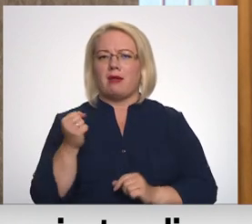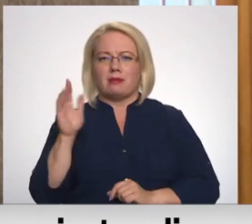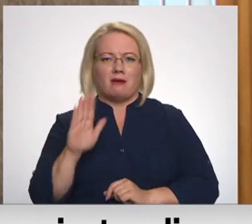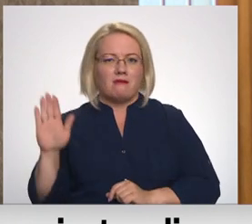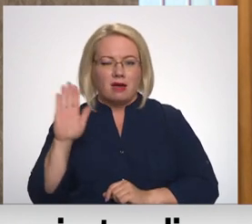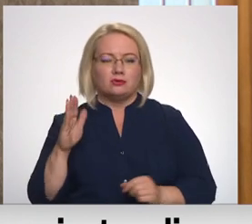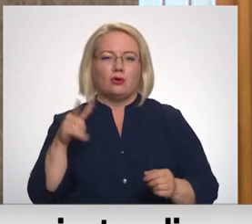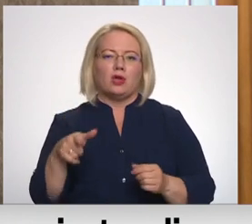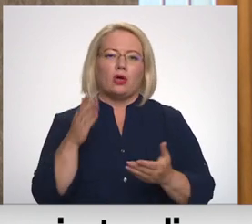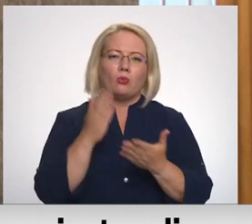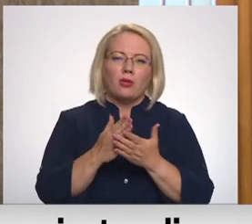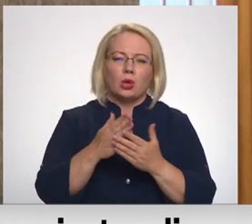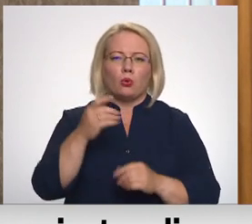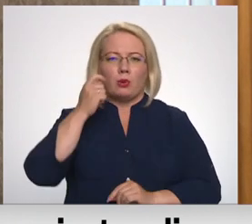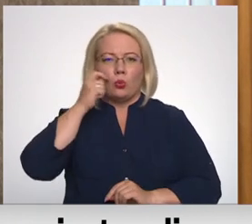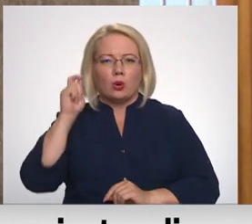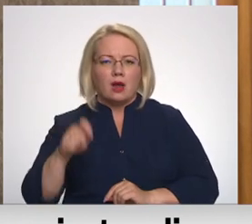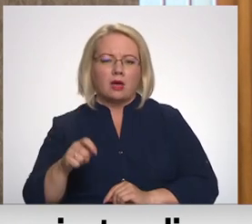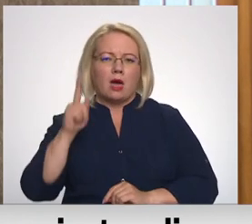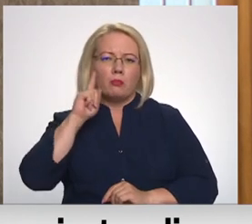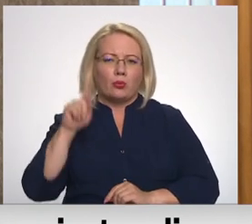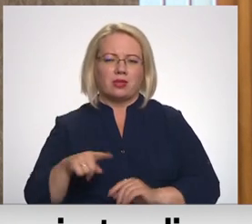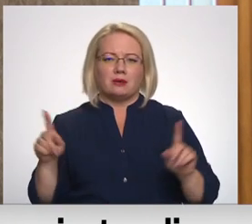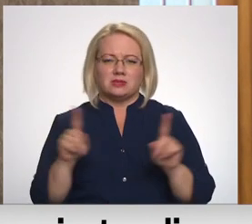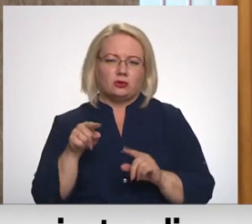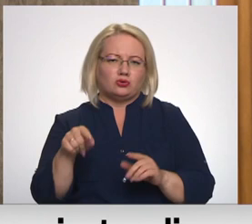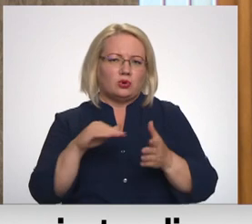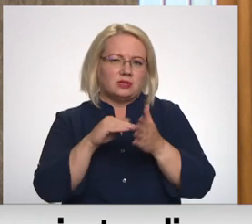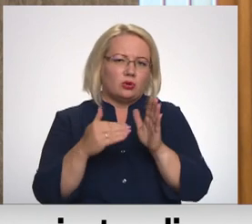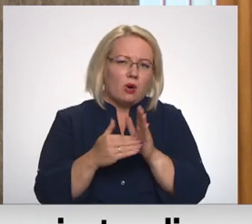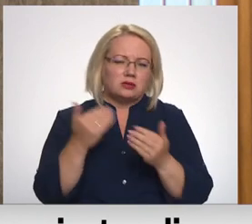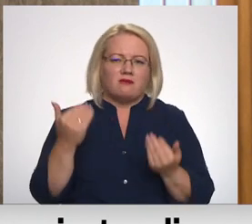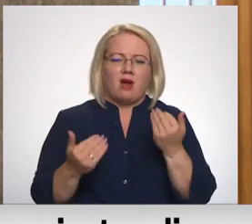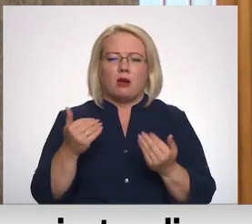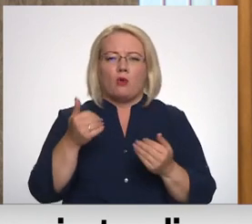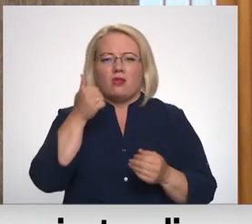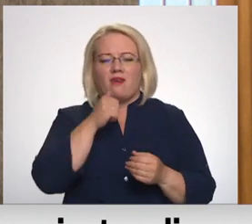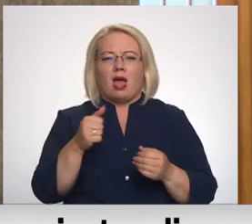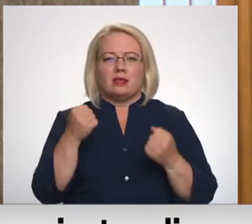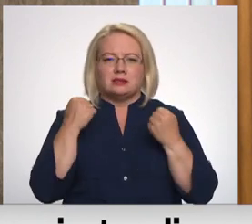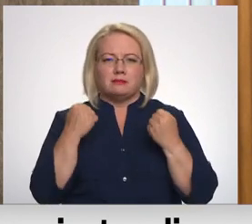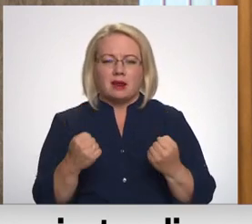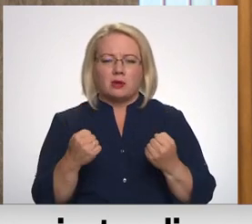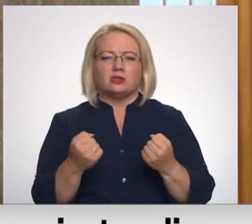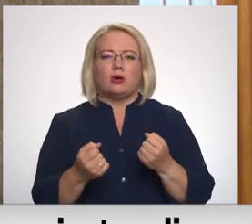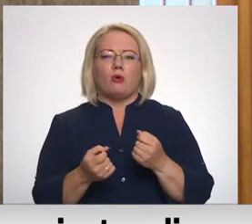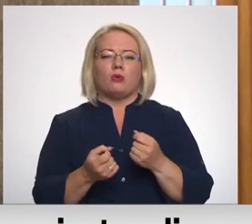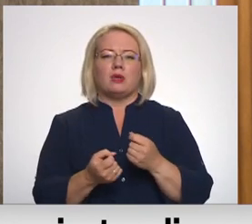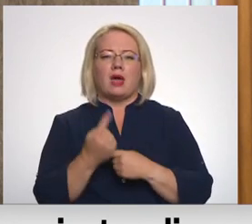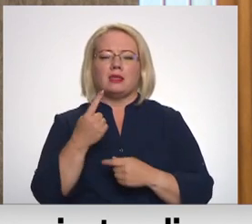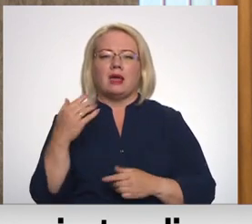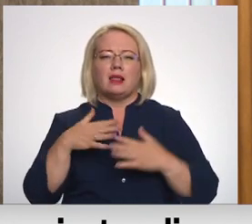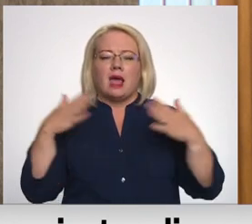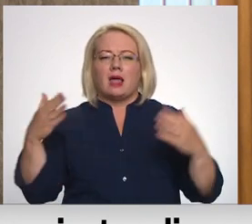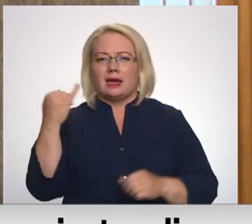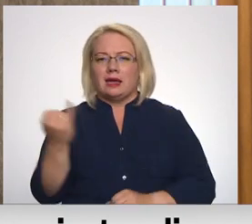attiecīgi notikumi Ukrainā, protams, ir šo situāciju varbūt pastiprinājuši un radījuši tādu lielāku interesi arī